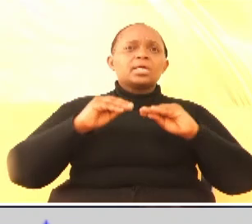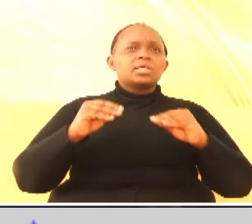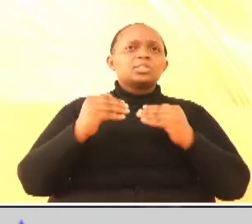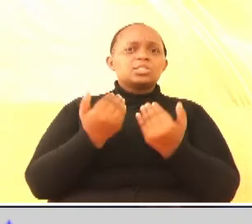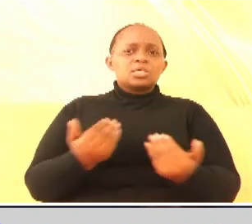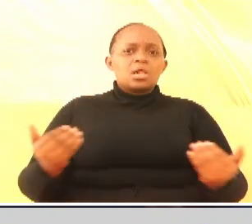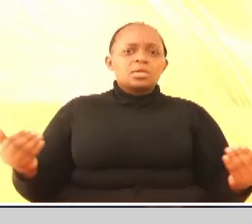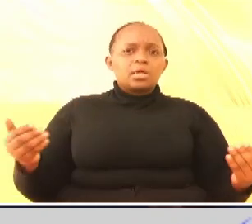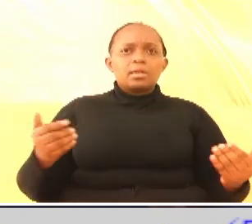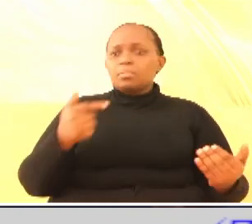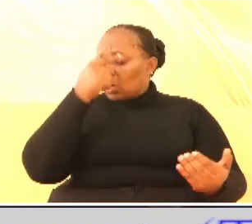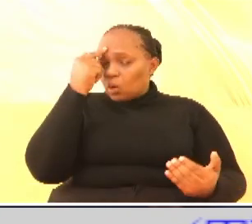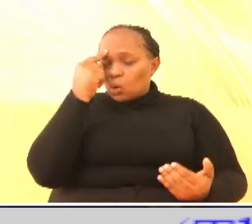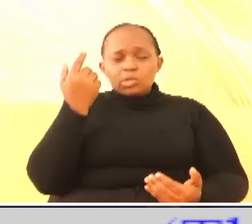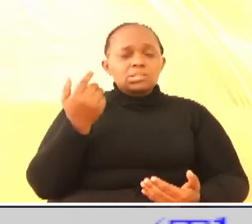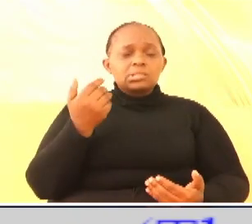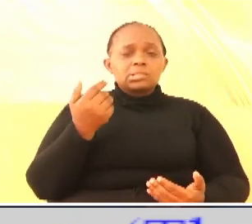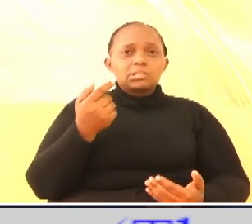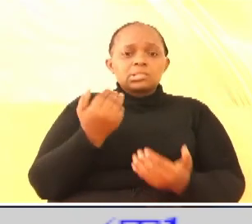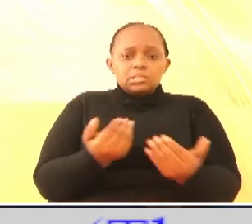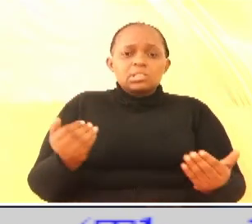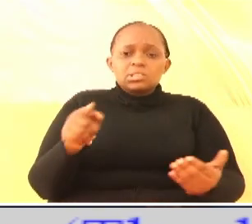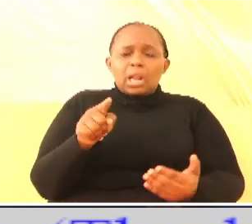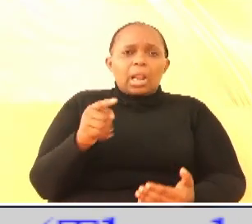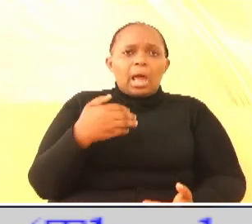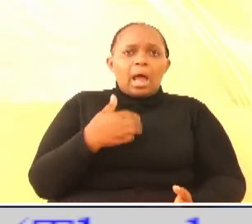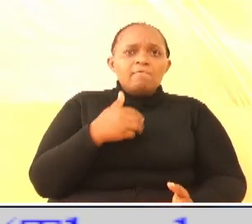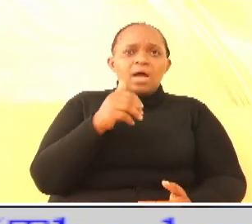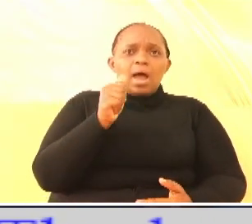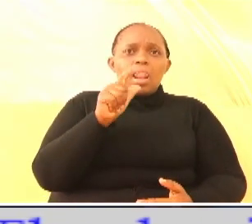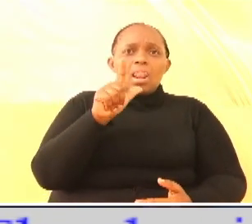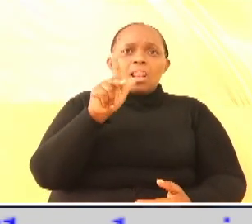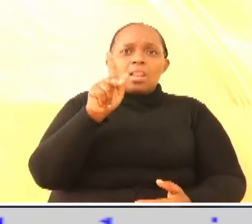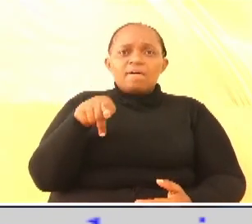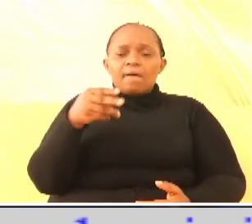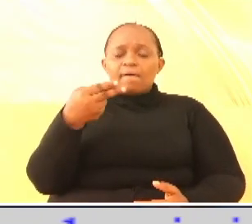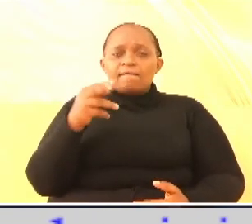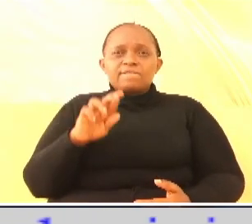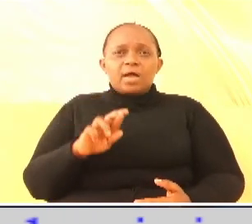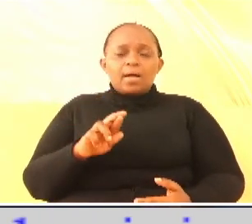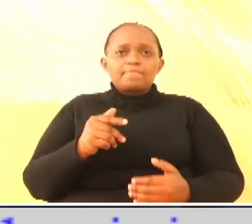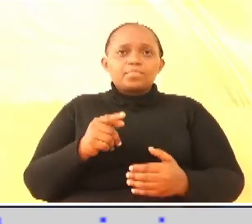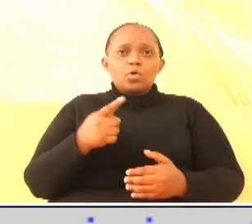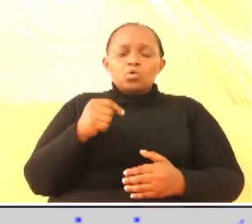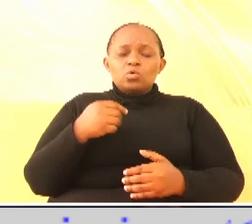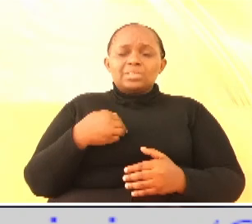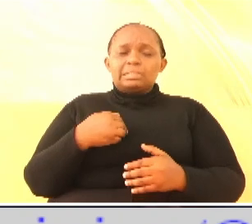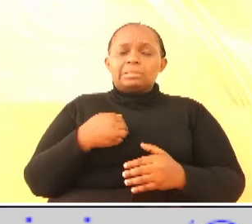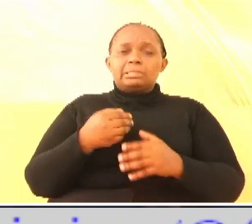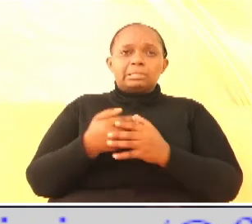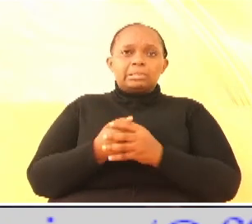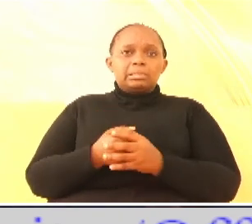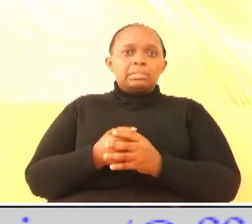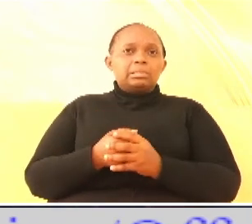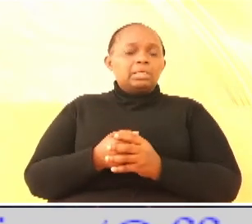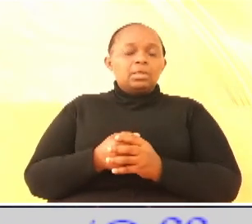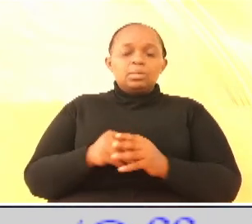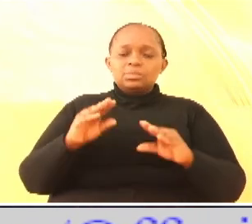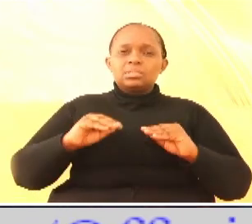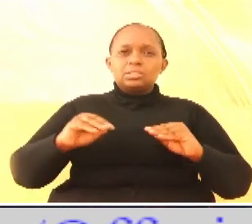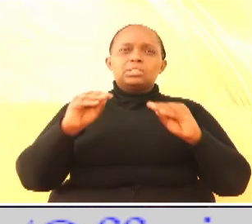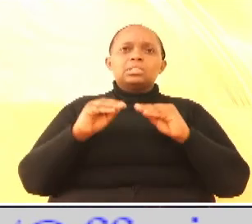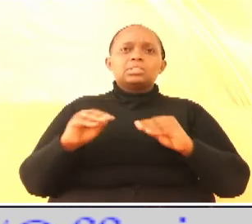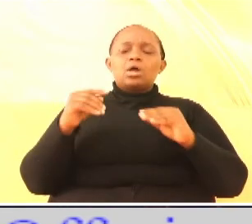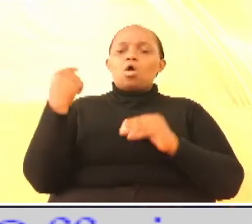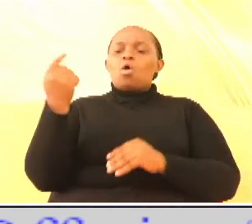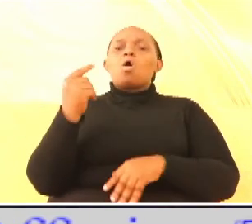wewe, si ndio? Na sisi tuko hapa tuna Bible kubwa kubwa. Tunawasomea tu Psalm chapter 90. Mwathani ne mwakio